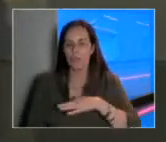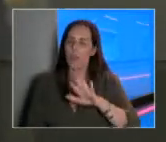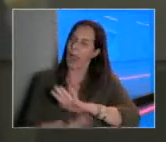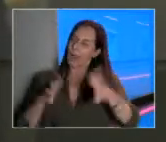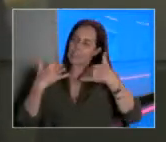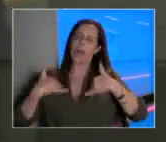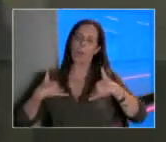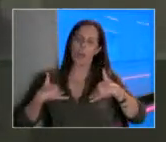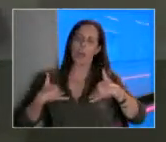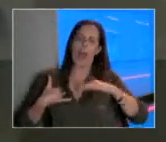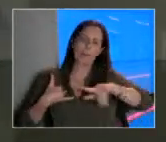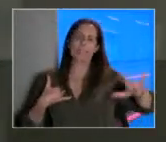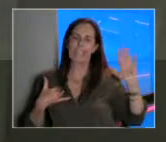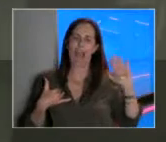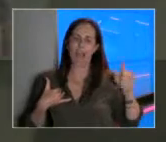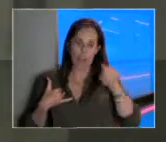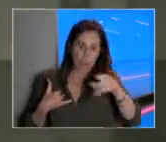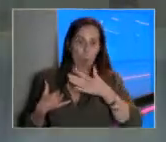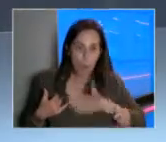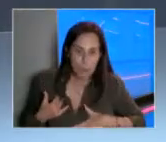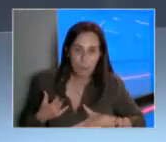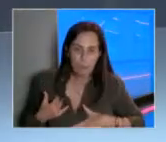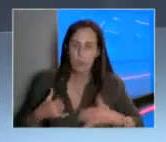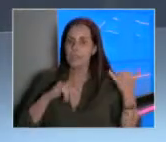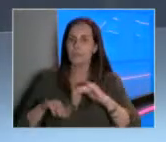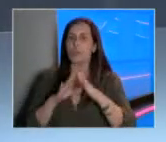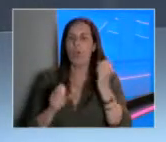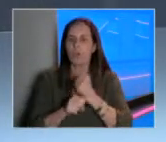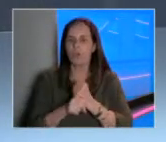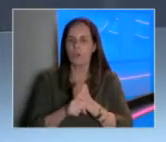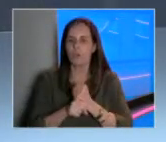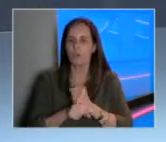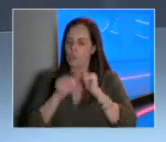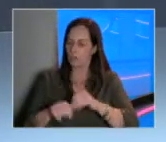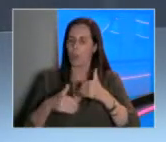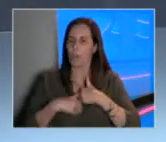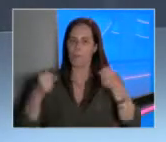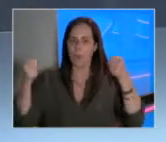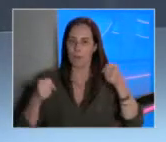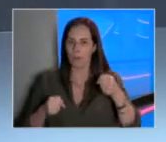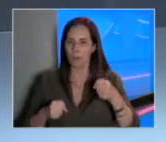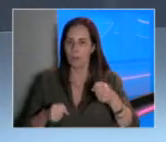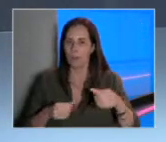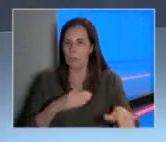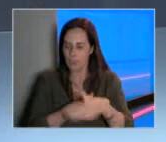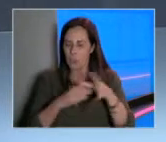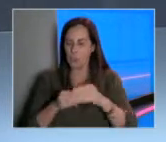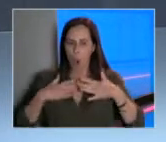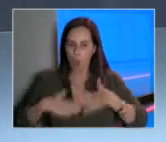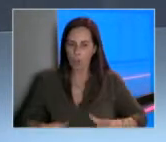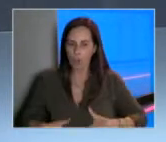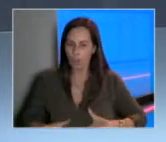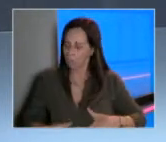אל תספרו לנו על ביזה. אתם רוצים? תביאו את כל העובדים שעמדו לצידנו במחאה. תצאו עם החולצות